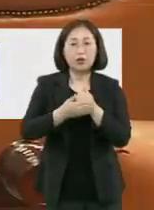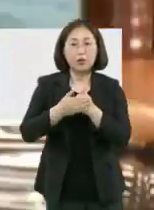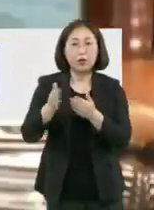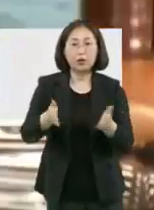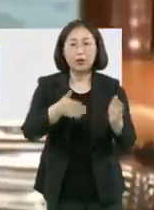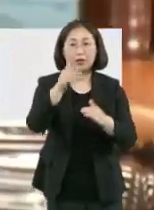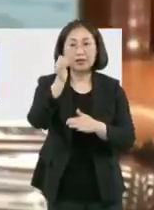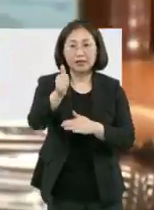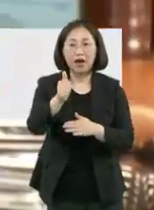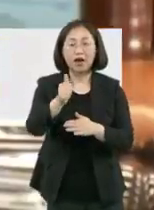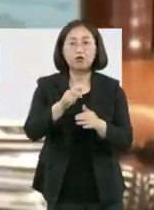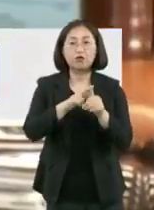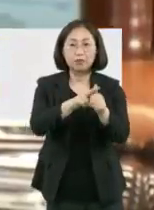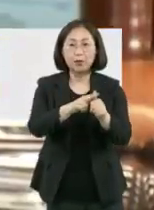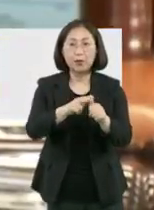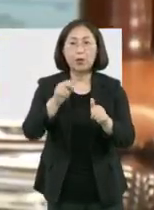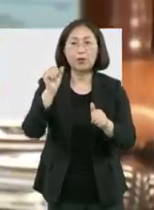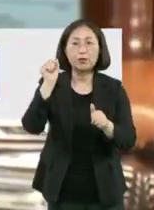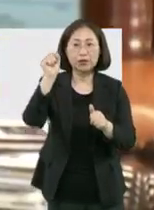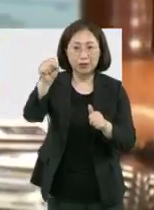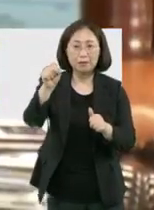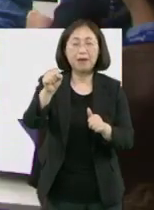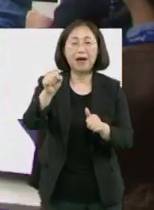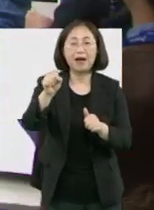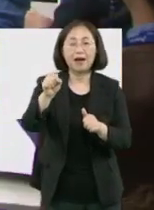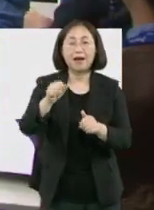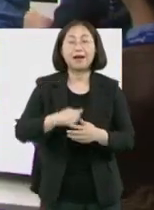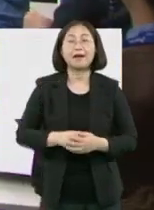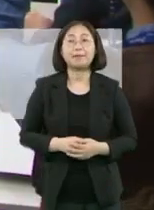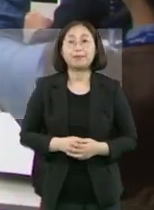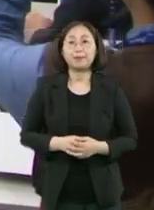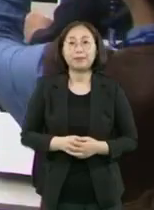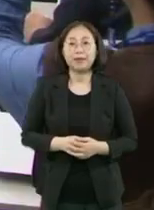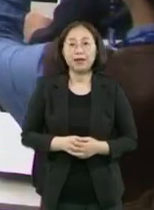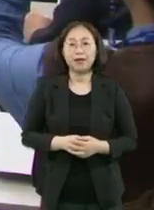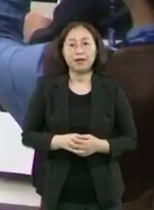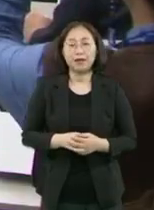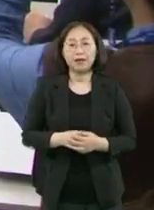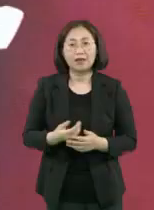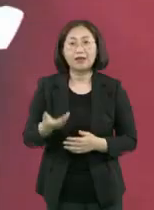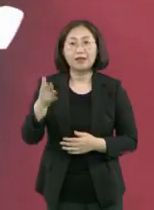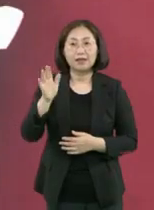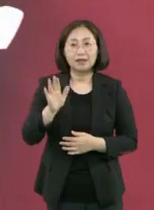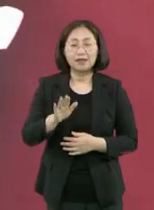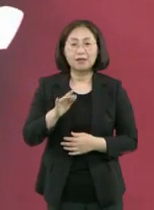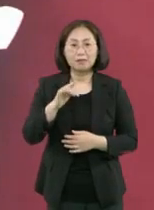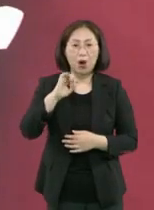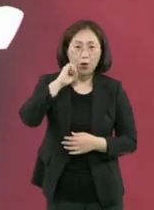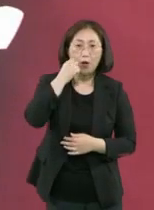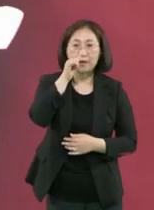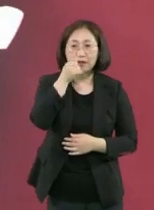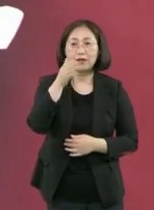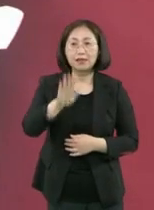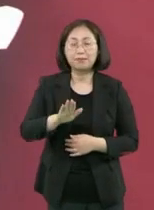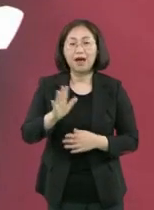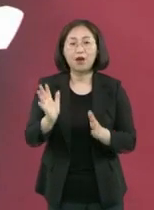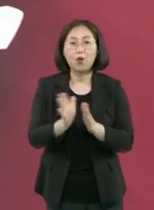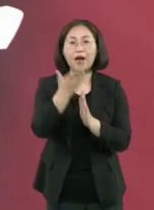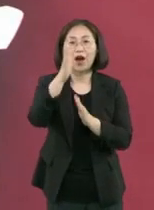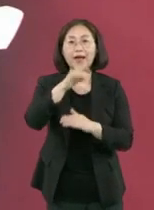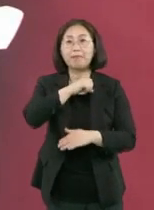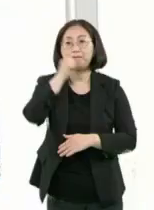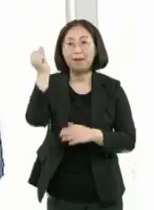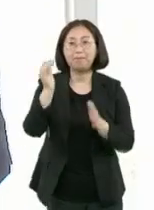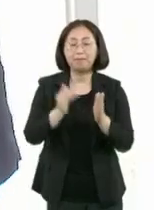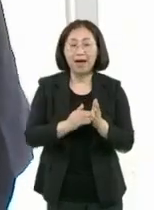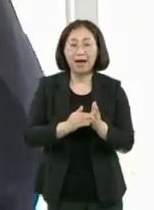도지사 후보로 선회하면서 독이 든 성배를 받았다는 평가도 있었지만 화려하게 충남도 수장에 올랐습니다.